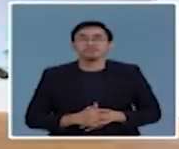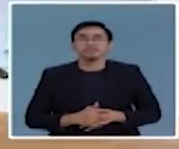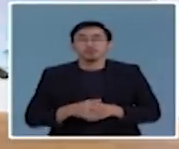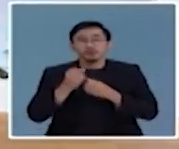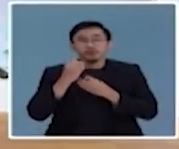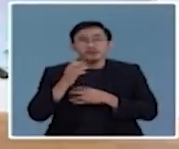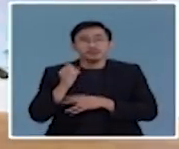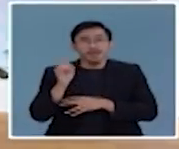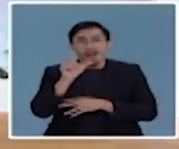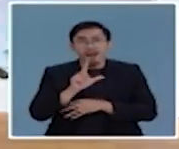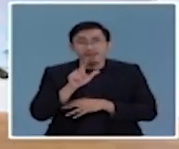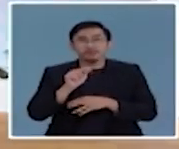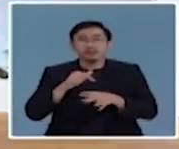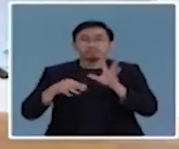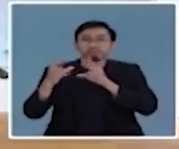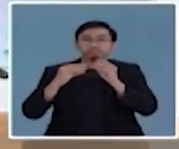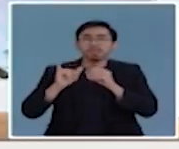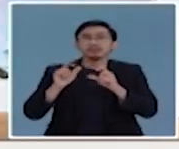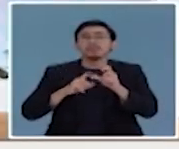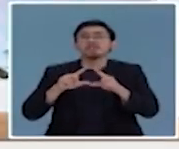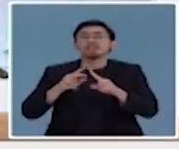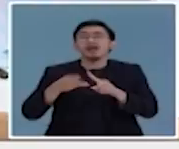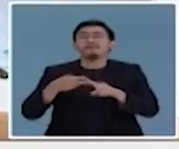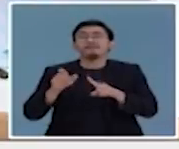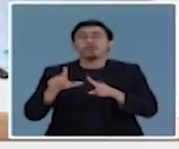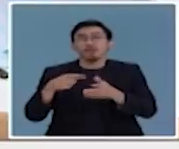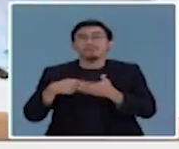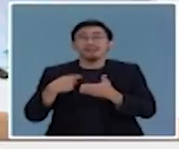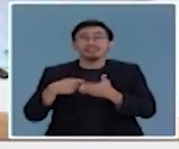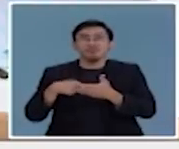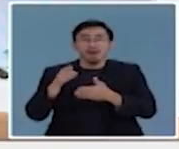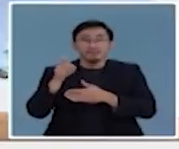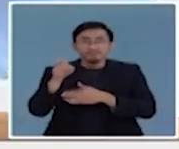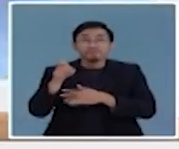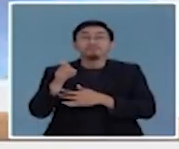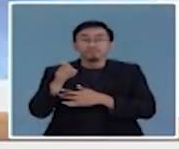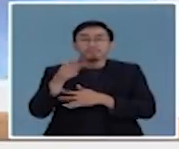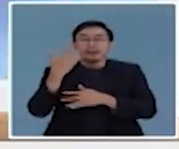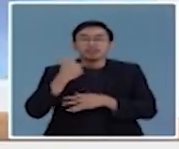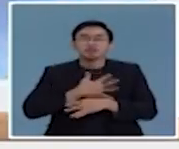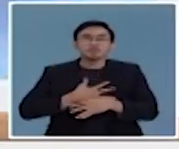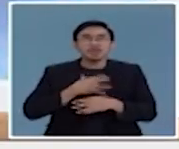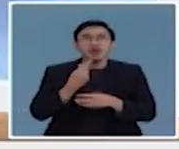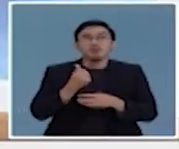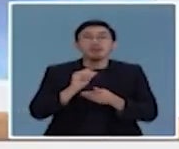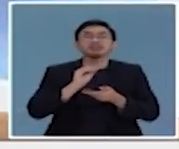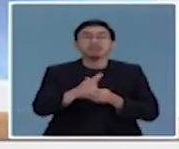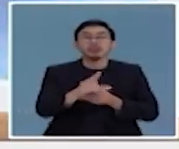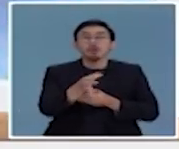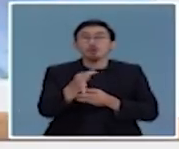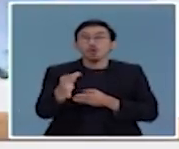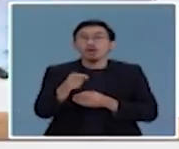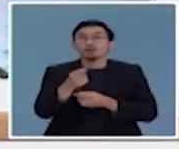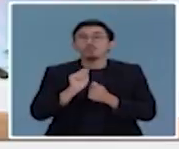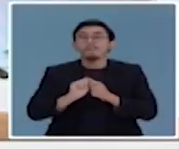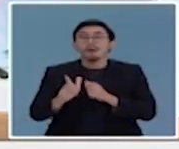Dan untuk informasi selengkapnya, langsung saja kita berbincang dengan Saiful Margasana yang merupakan mahasiswa yang sempat kesulitan menyetorkan uang koin untuk